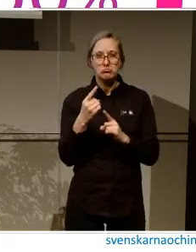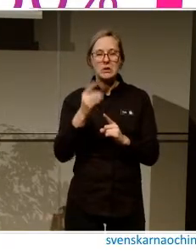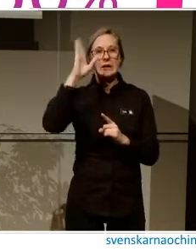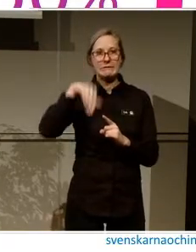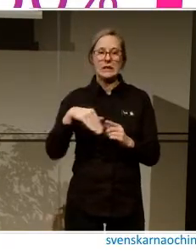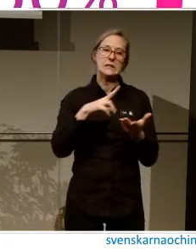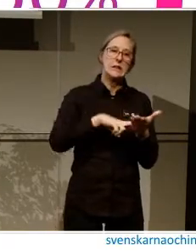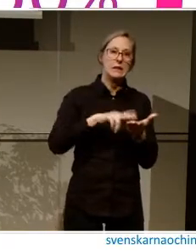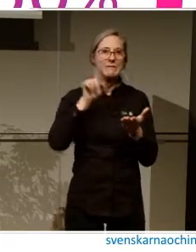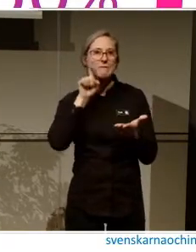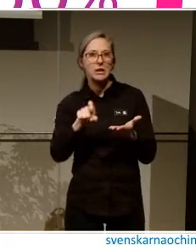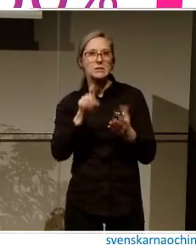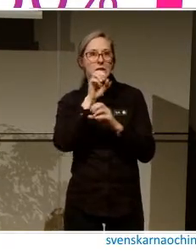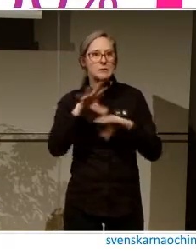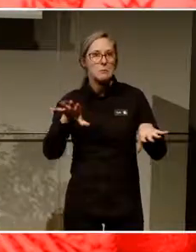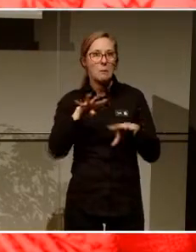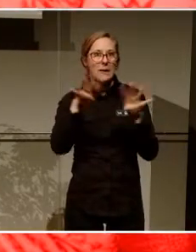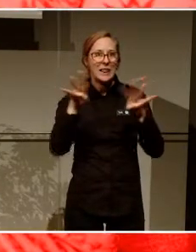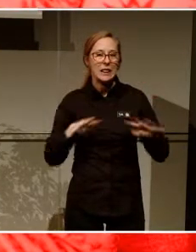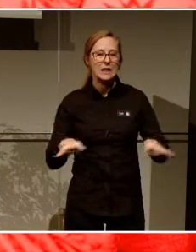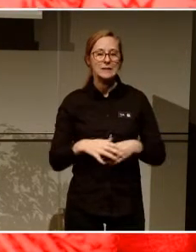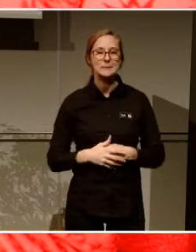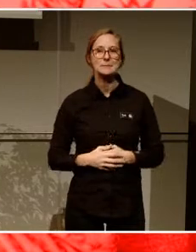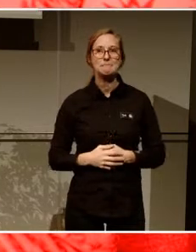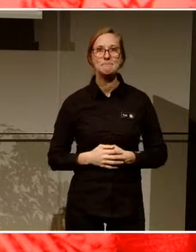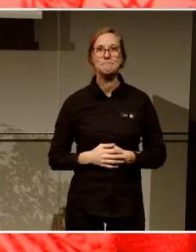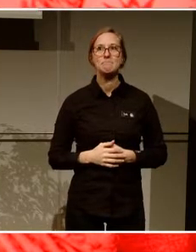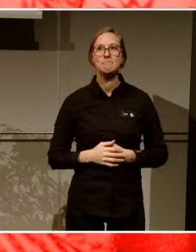sant och falskt av informationen på nätet.